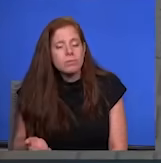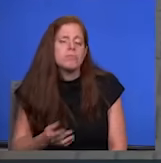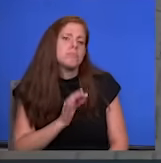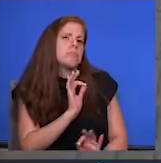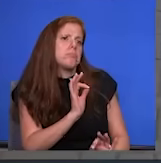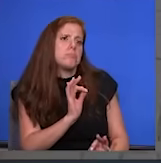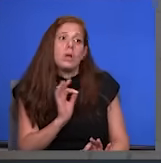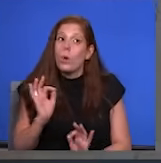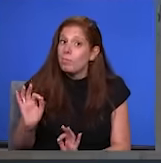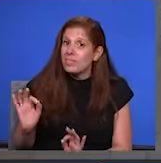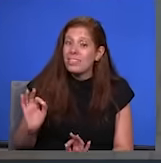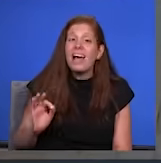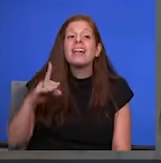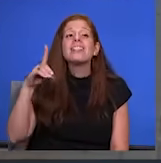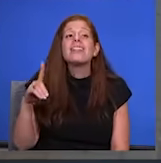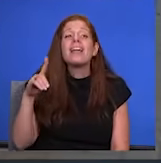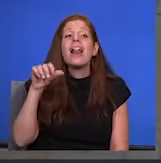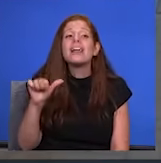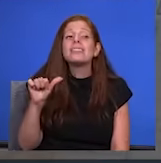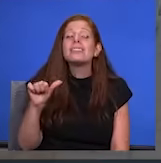הכל בסדר? דניאל אלעזר מכאן 11.